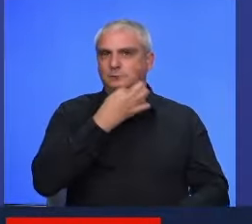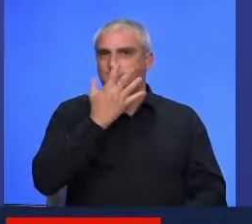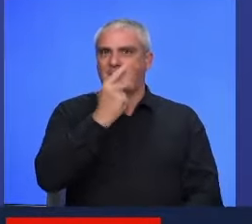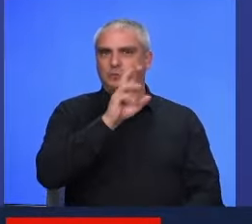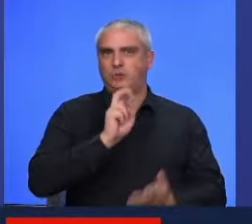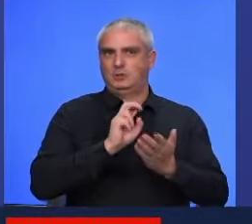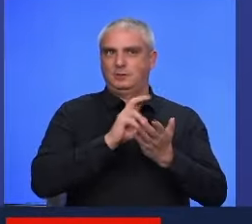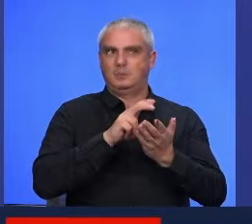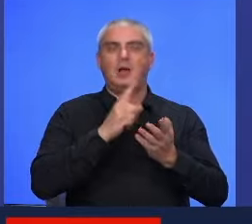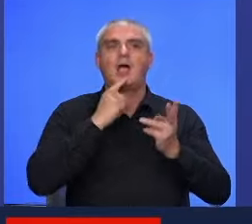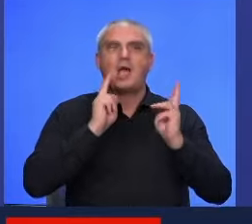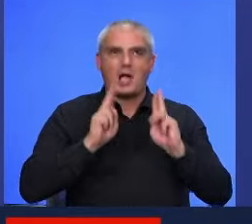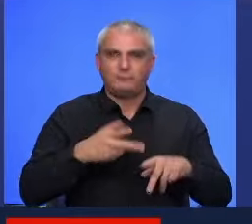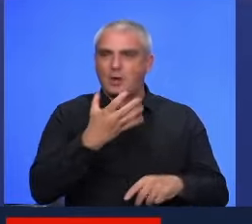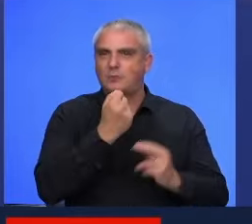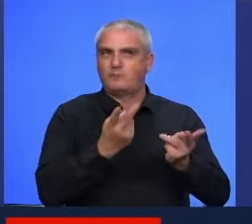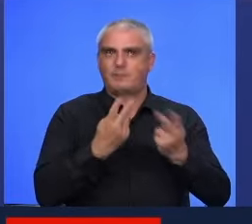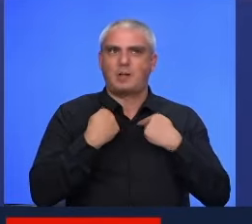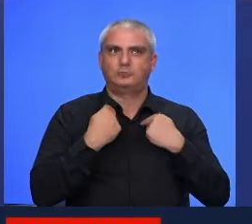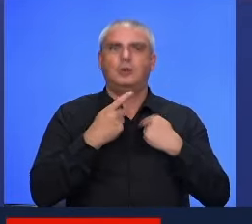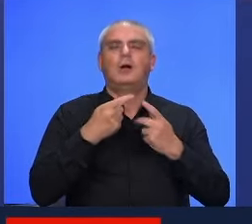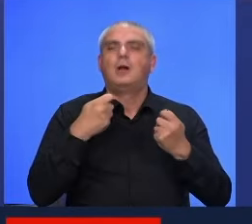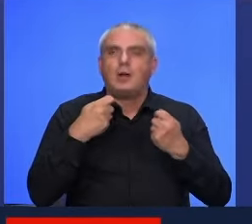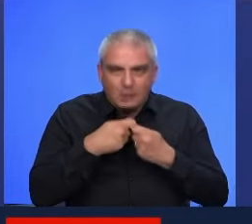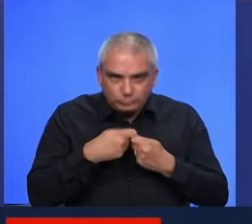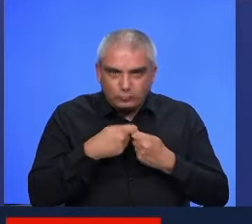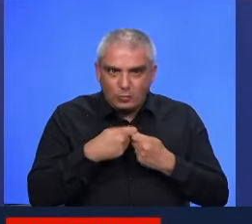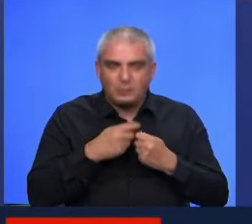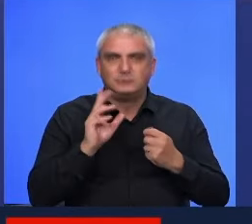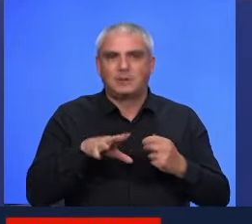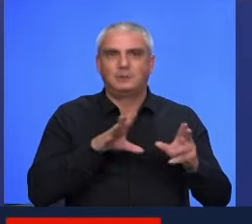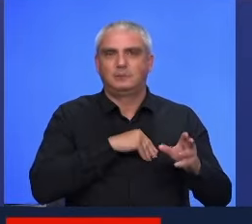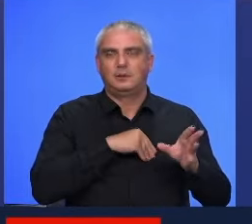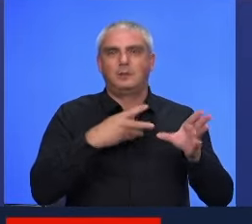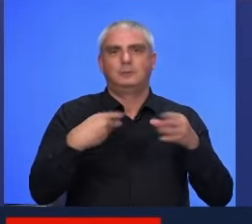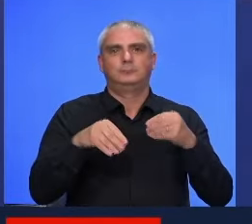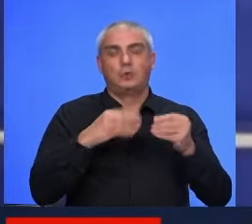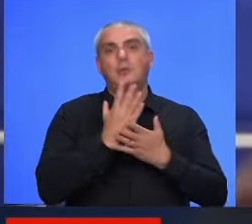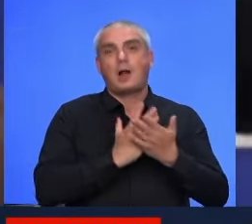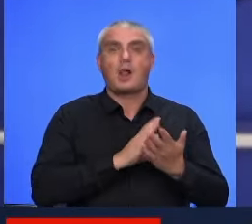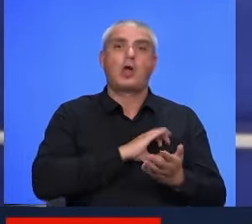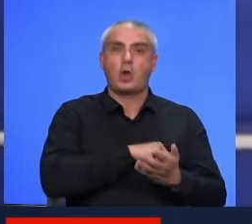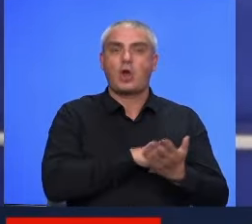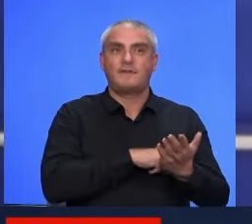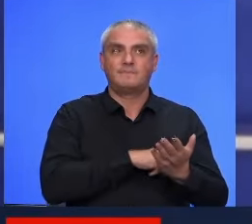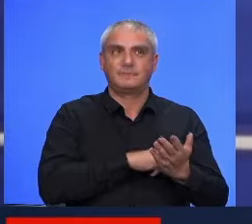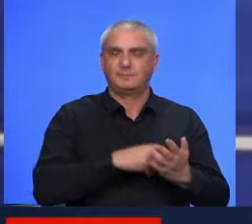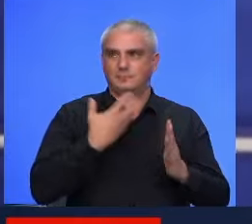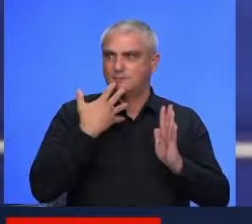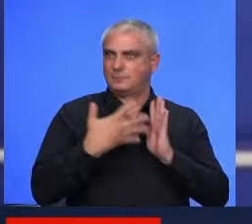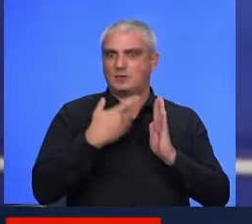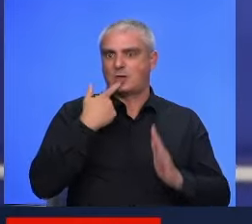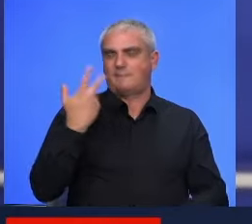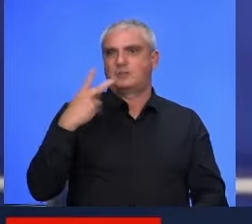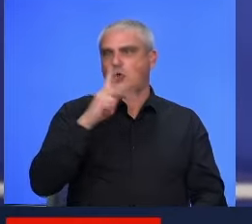פיתוריו. אפשר להחזיר את החטופים, זה כרוך בפשרות, חלקן כואבות. ביקורת חריפה עוד יותר